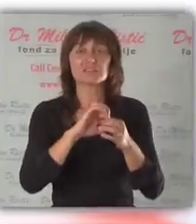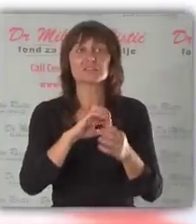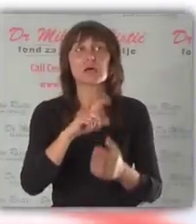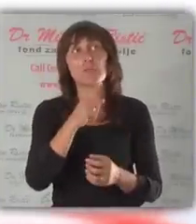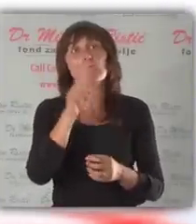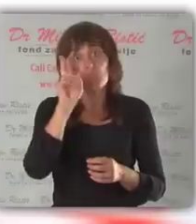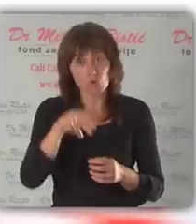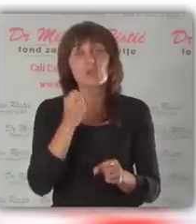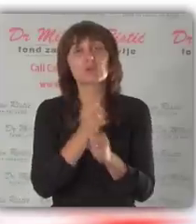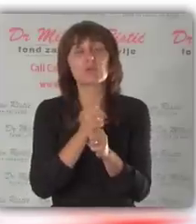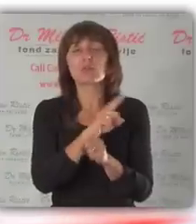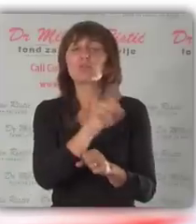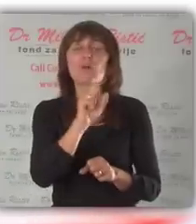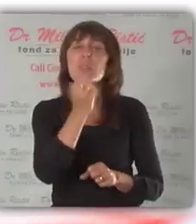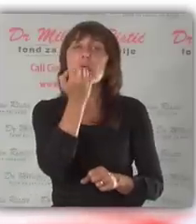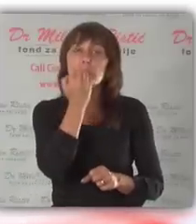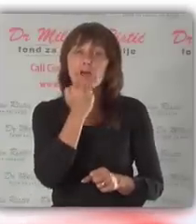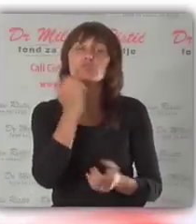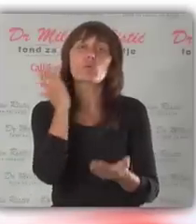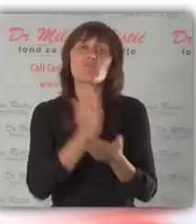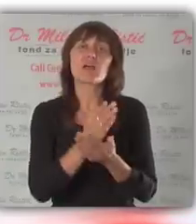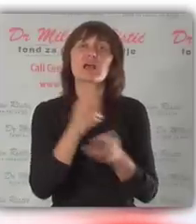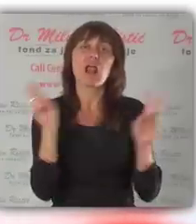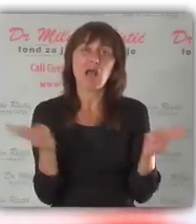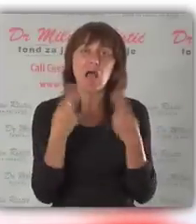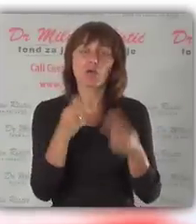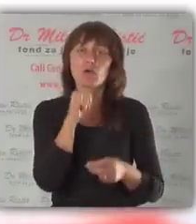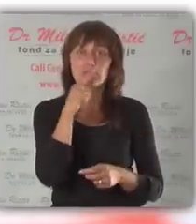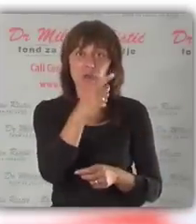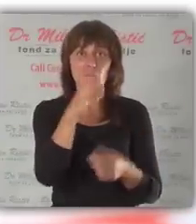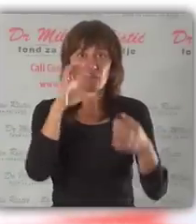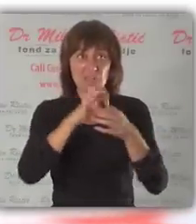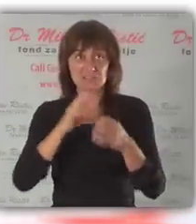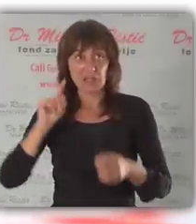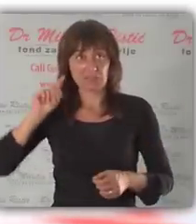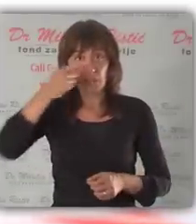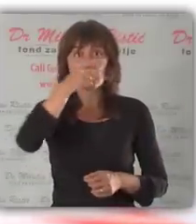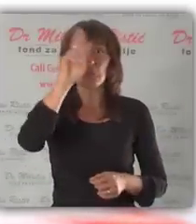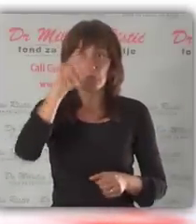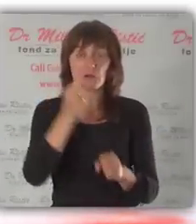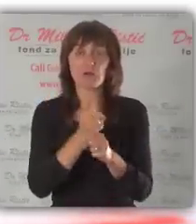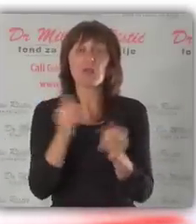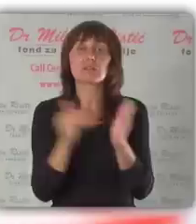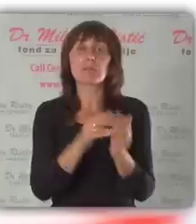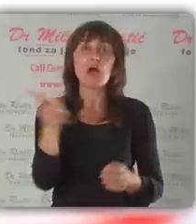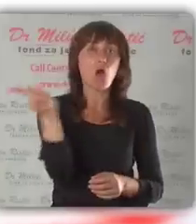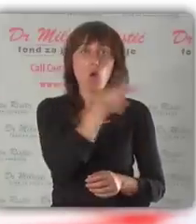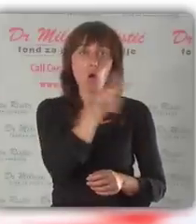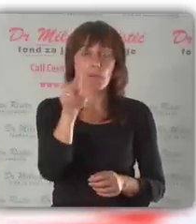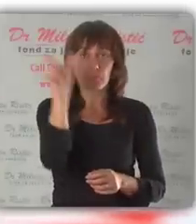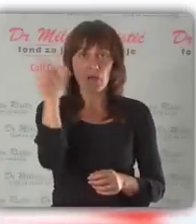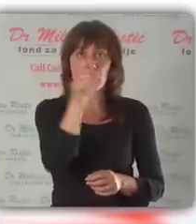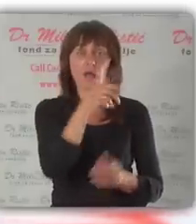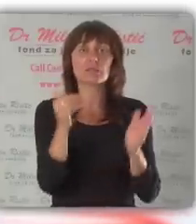funkcioniše, ali nije to baš uvek tako jednostavno i lako. Da bi veza na daljinu mogla da funkcioniše, potrebno je da oba partnera